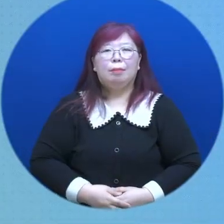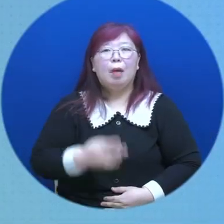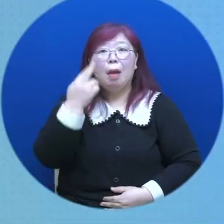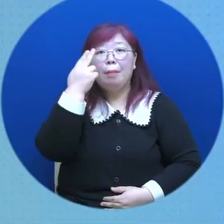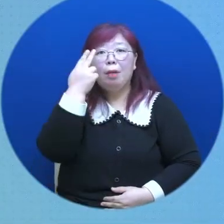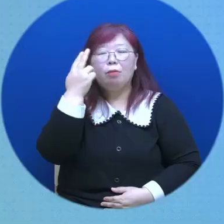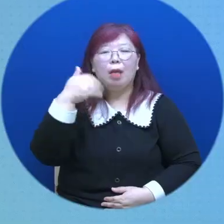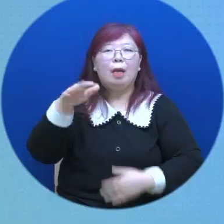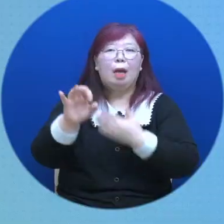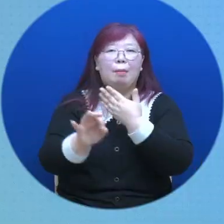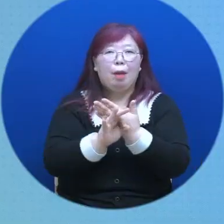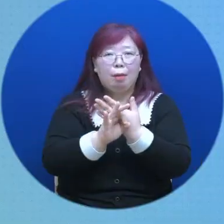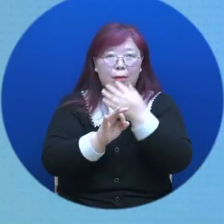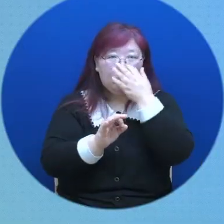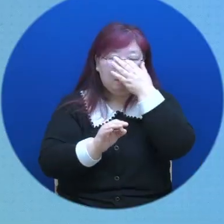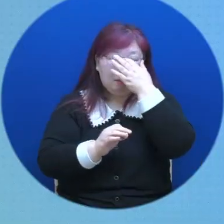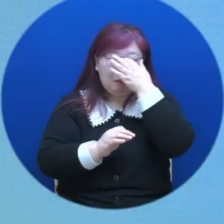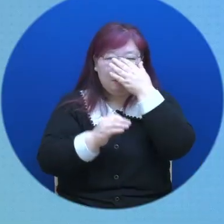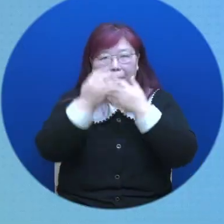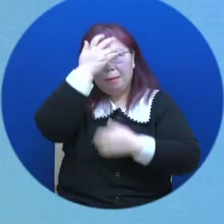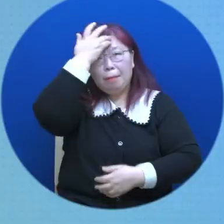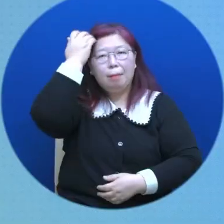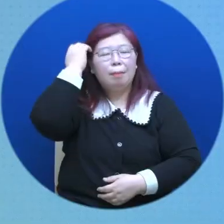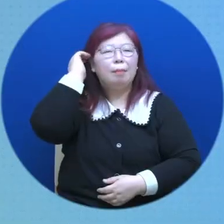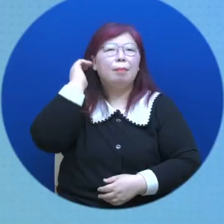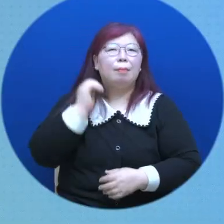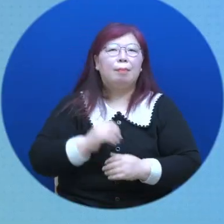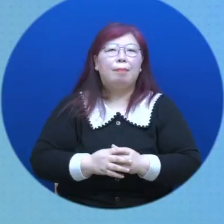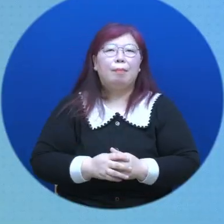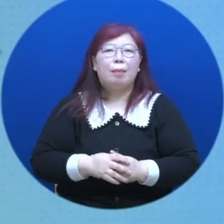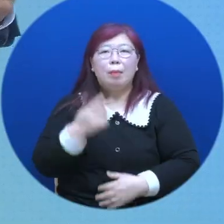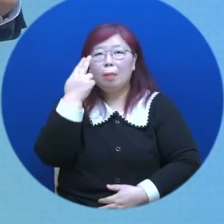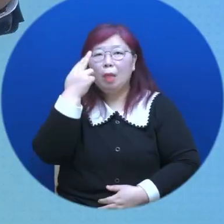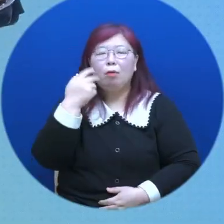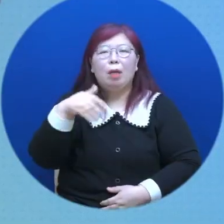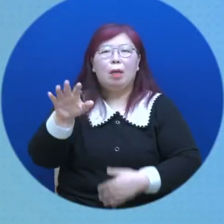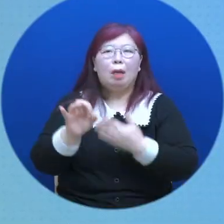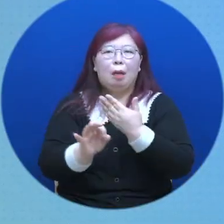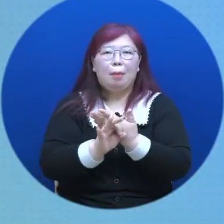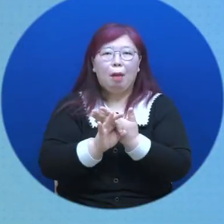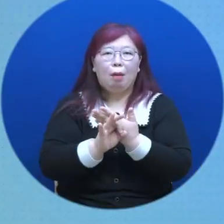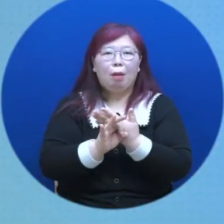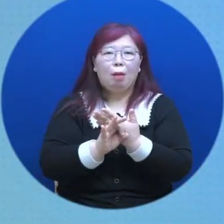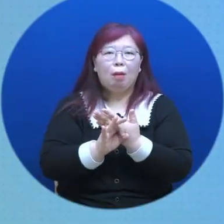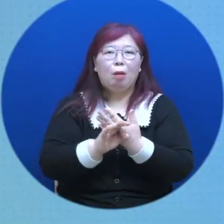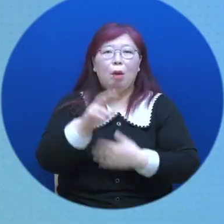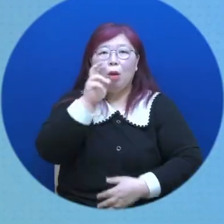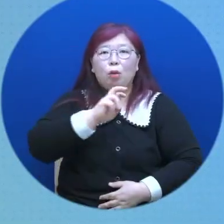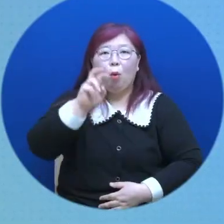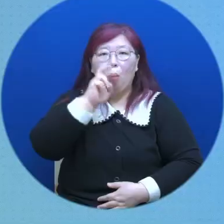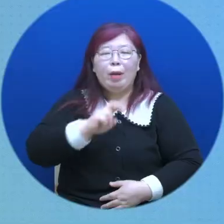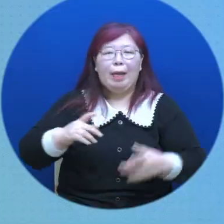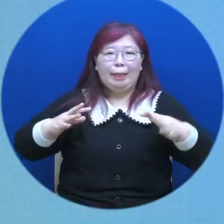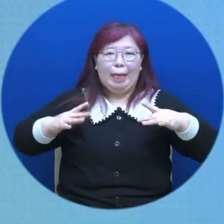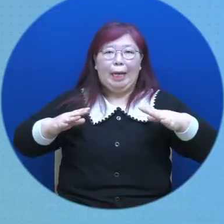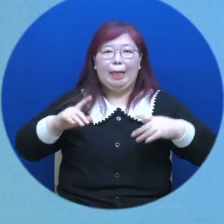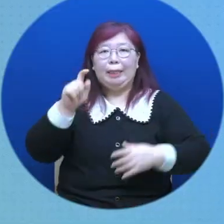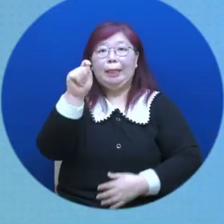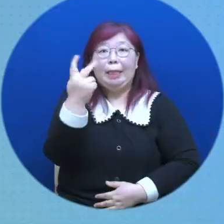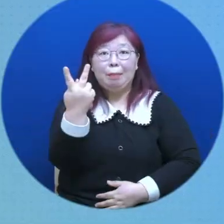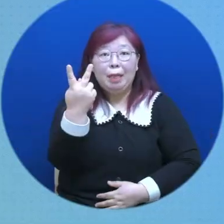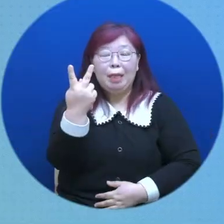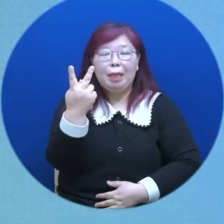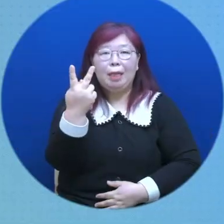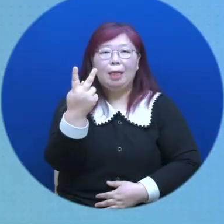미국에 가면 미스터롯 이런 것과 같이 그런 노래 자랑하는 프로그램이 있습니다.